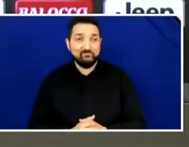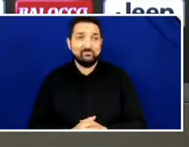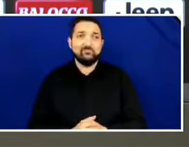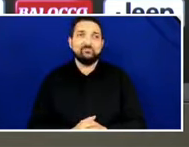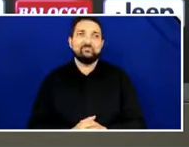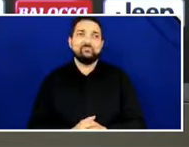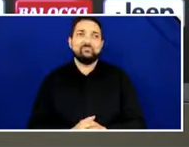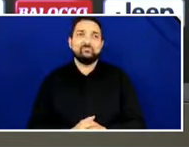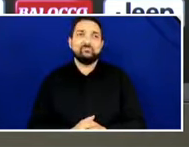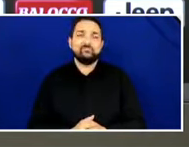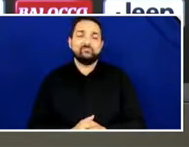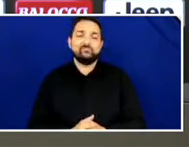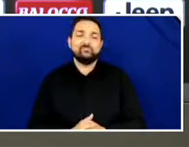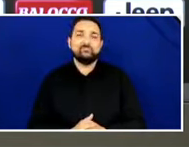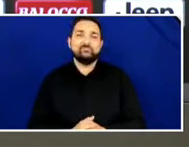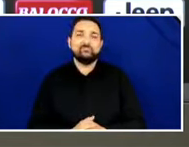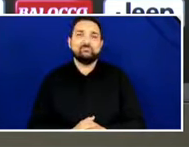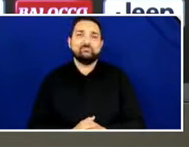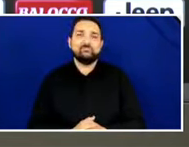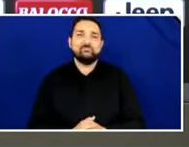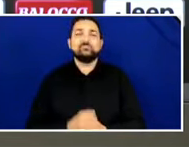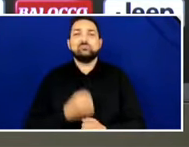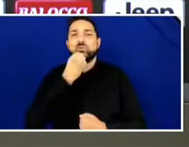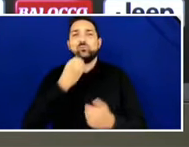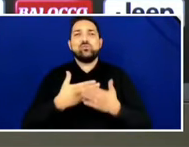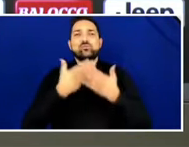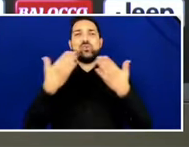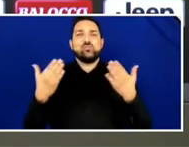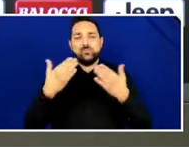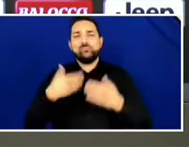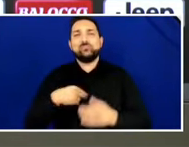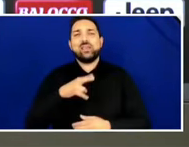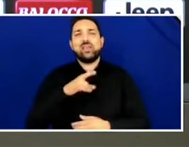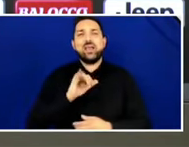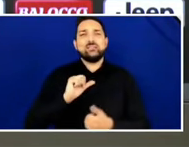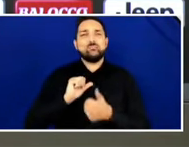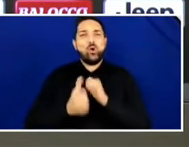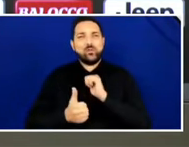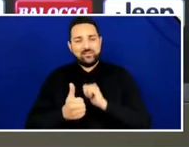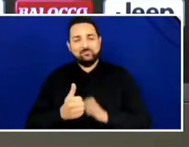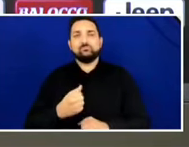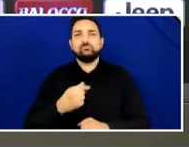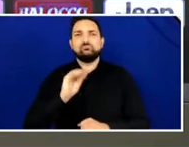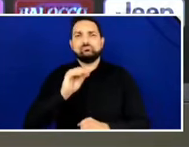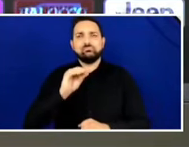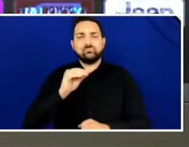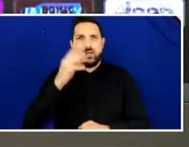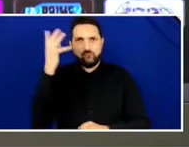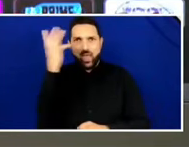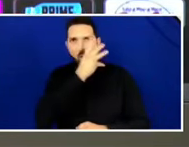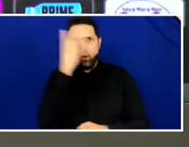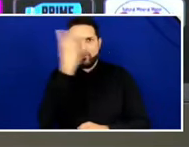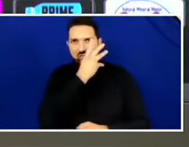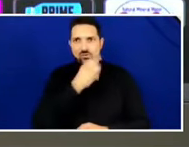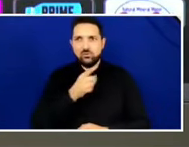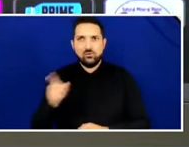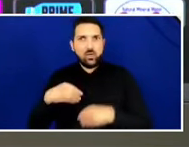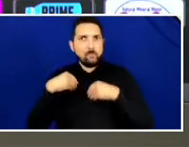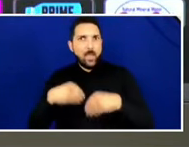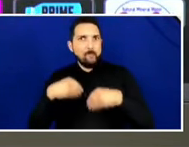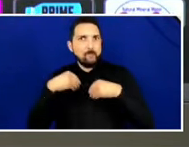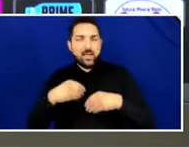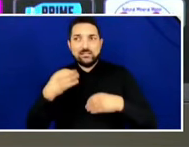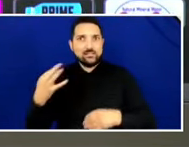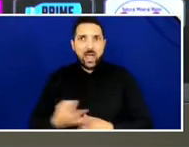Grazie Buongiorno Giovanni guardal Sky Sport Le volevo chiedere di vlaovic perché insomma gioca sempre inevitabilmente visto che in questo